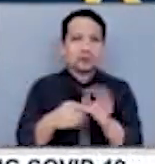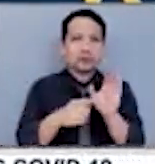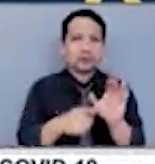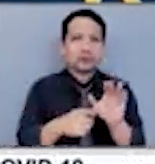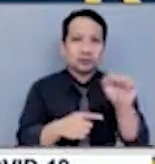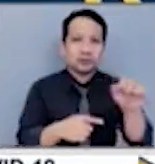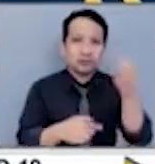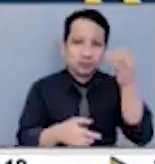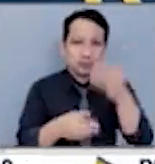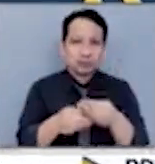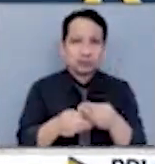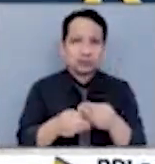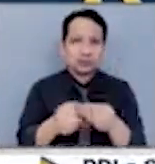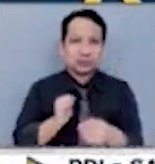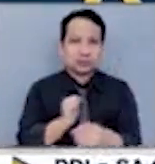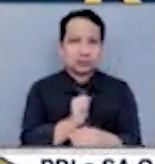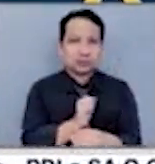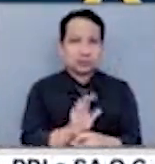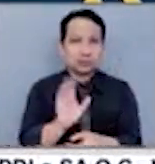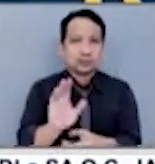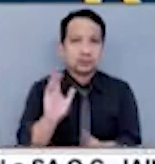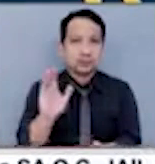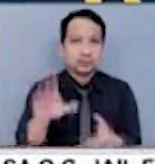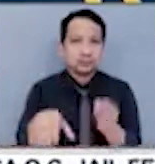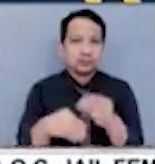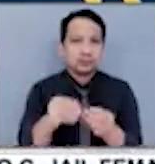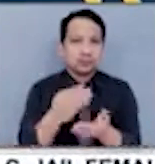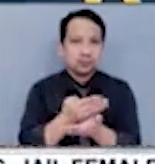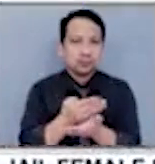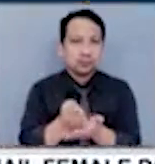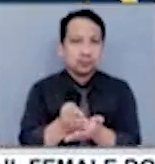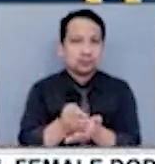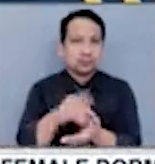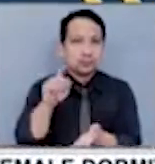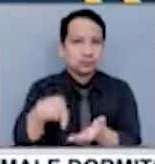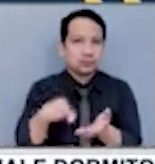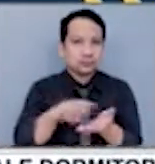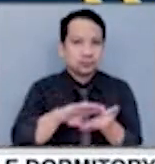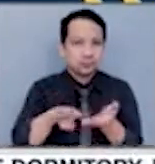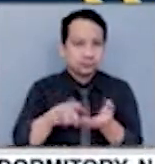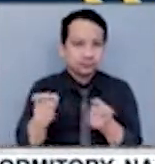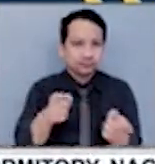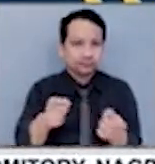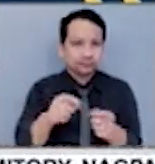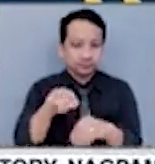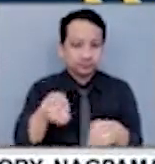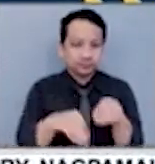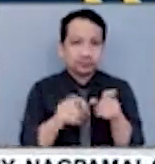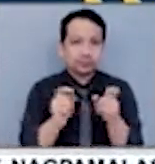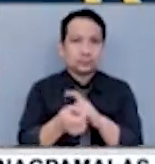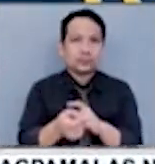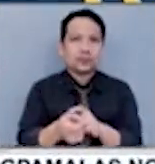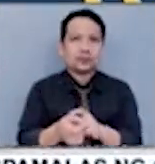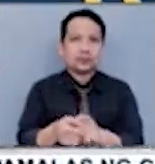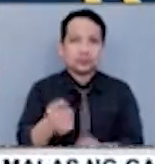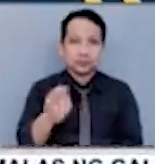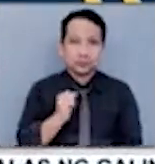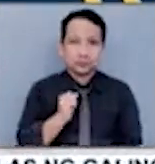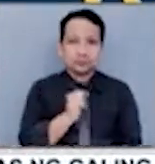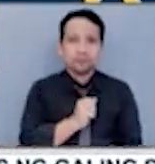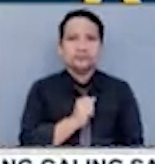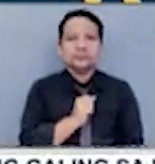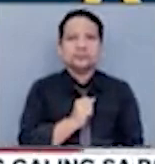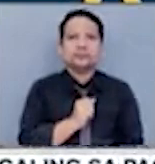sa Senate version, pero dapat tukuyin ang mga bahagi nitong kailangan pangayusin. Ayon naman kay Senator Win Gatchalian, dahil Senado